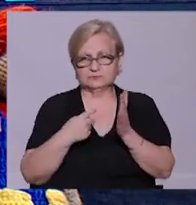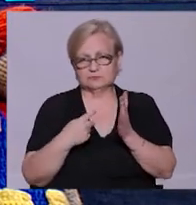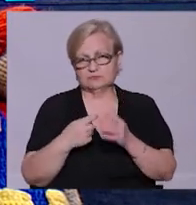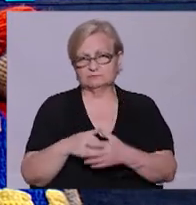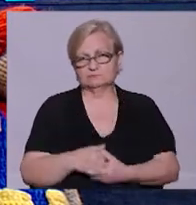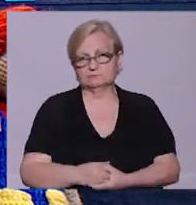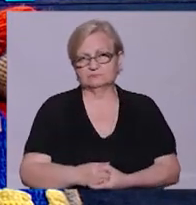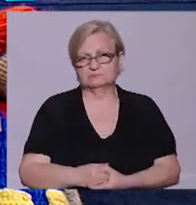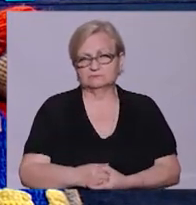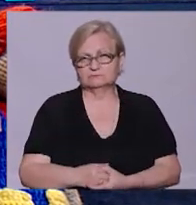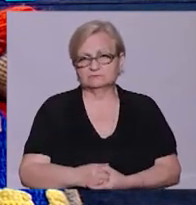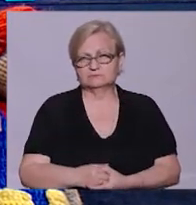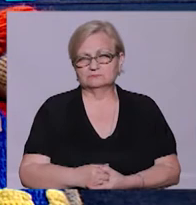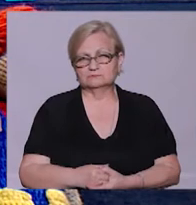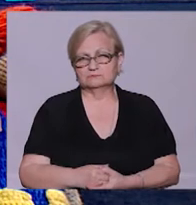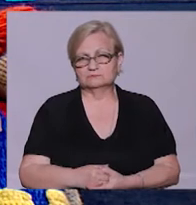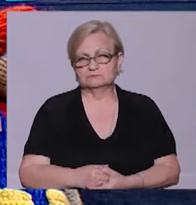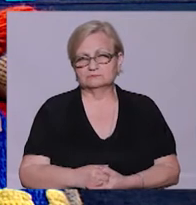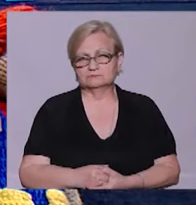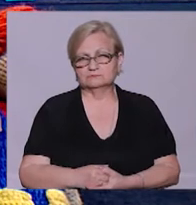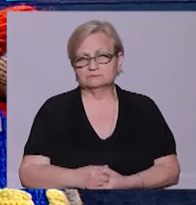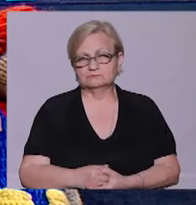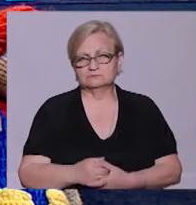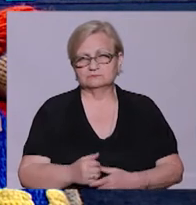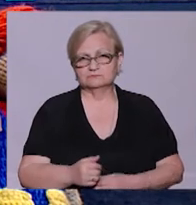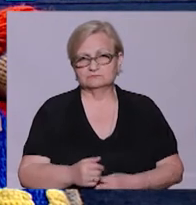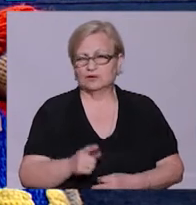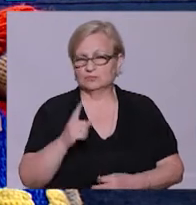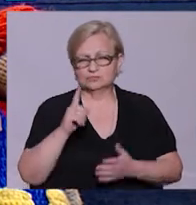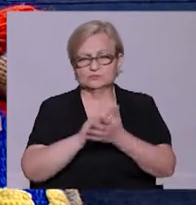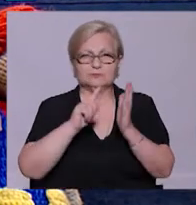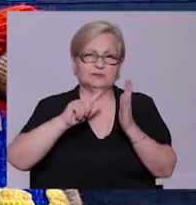რომ მძიმე დაესვას წინ.